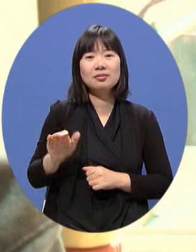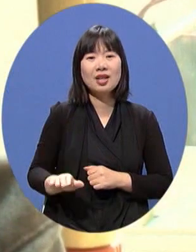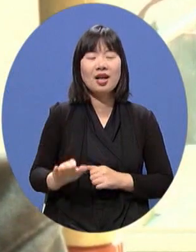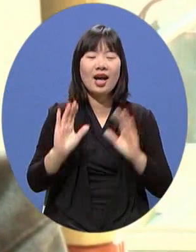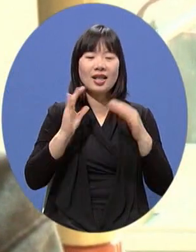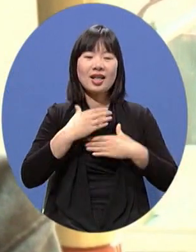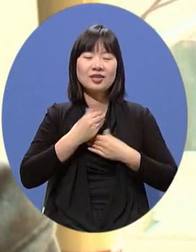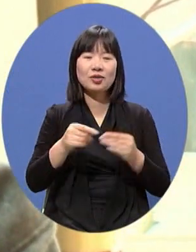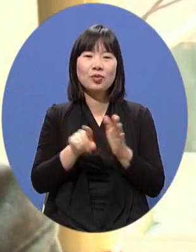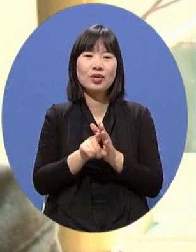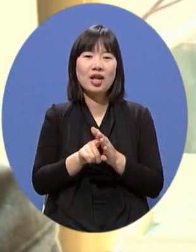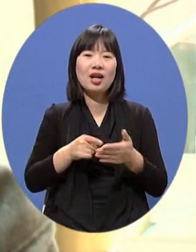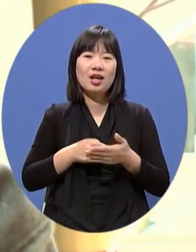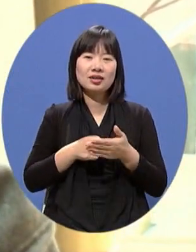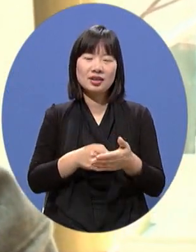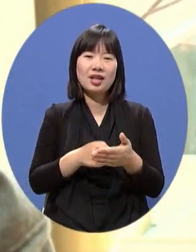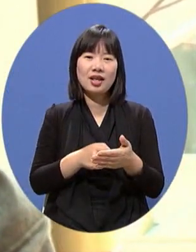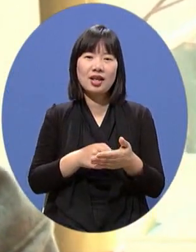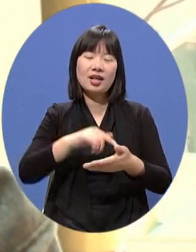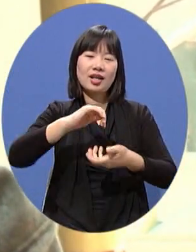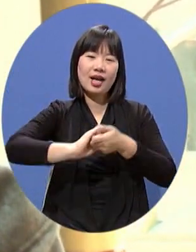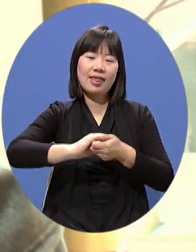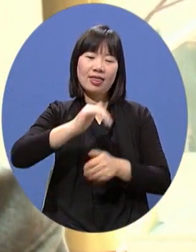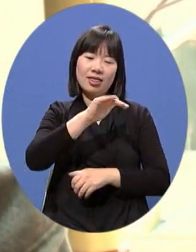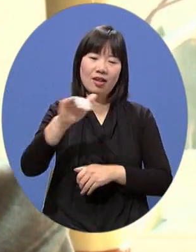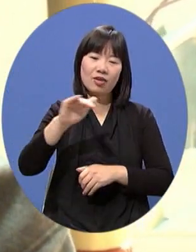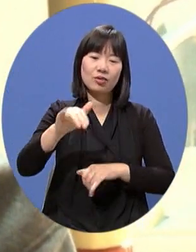아이의 안전을 위한 제한선은 필수겠죠?